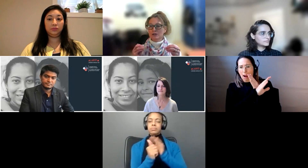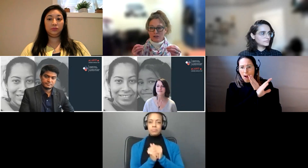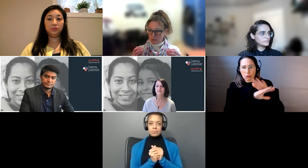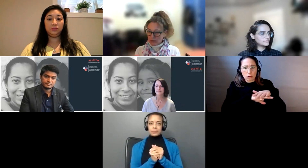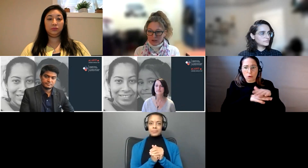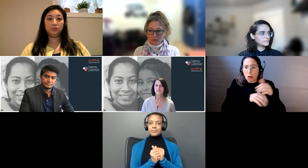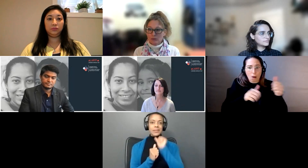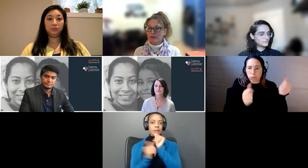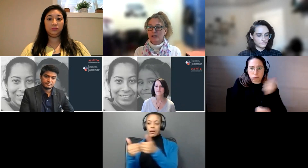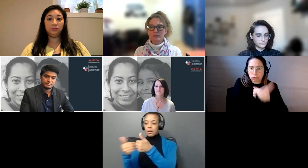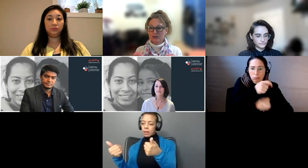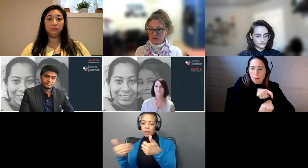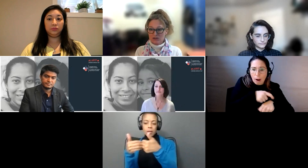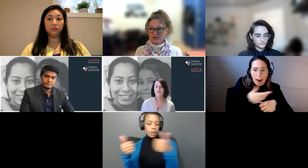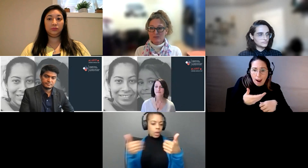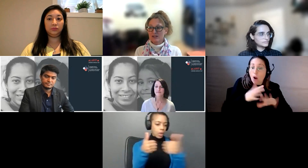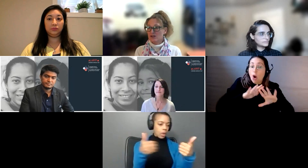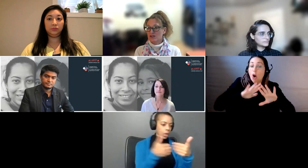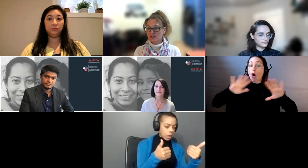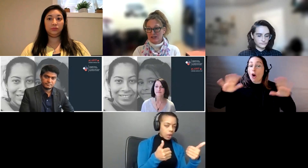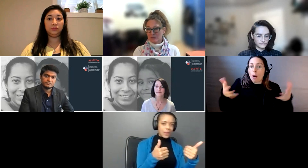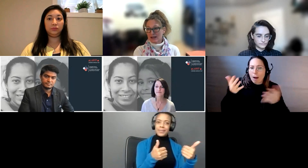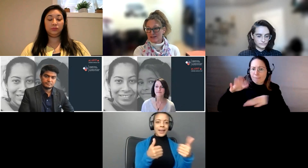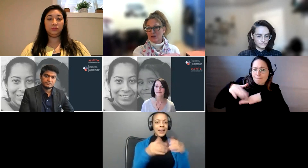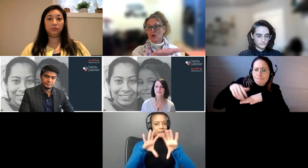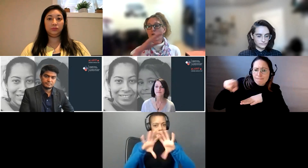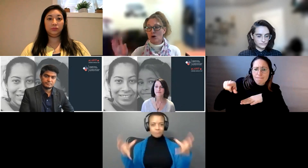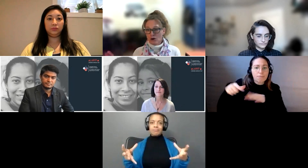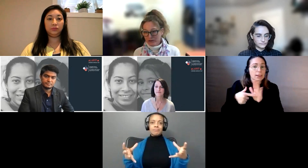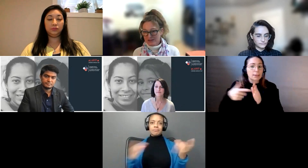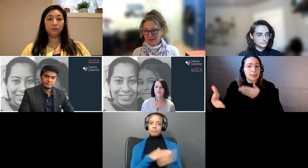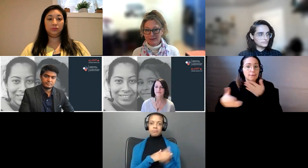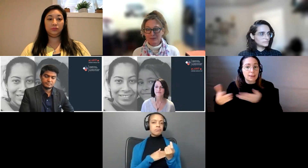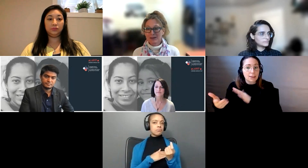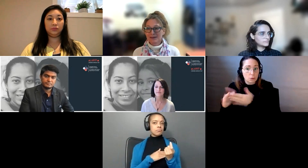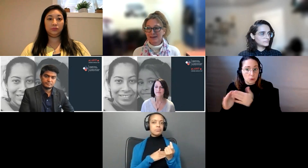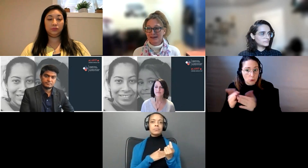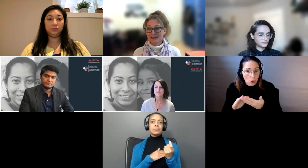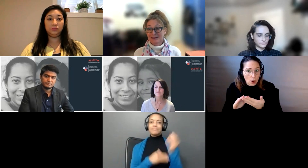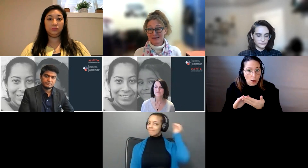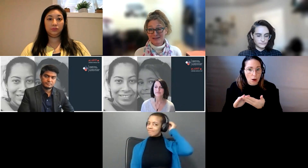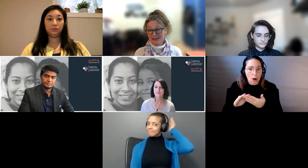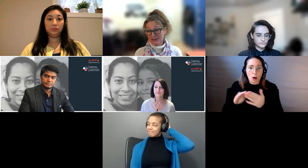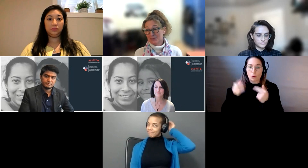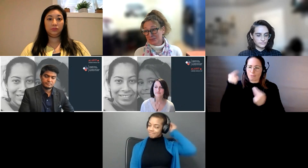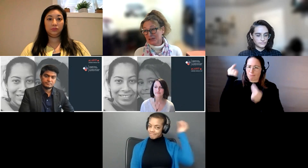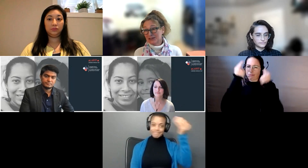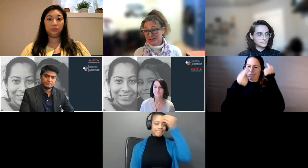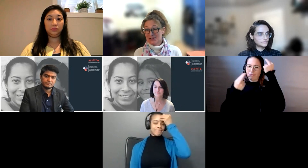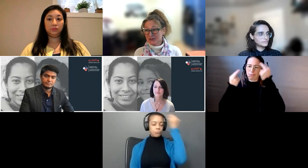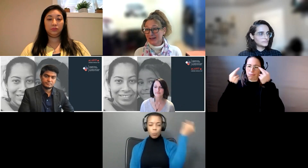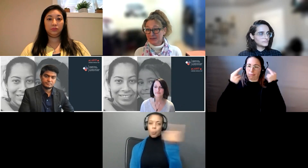Et comment est-ce que nous allons l'adresser? Que ce soit un service communautaire y a des questions que nous devrons nous poser tout le